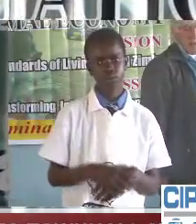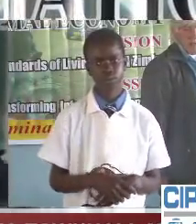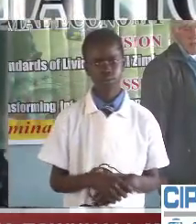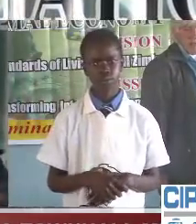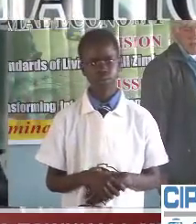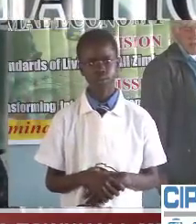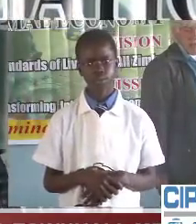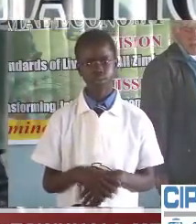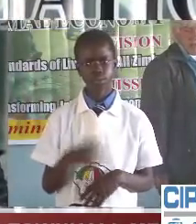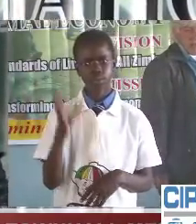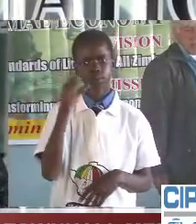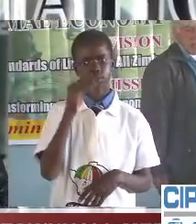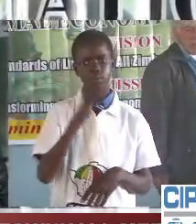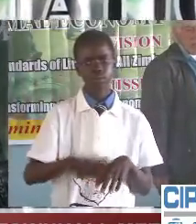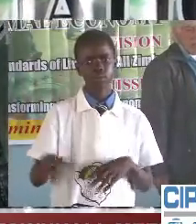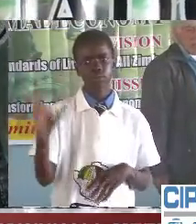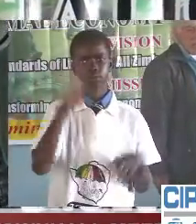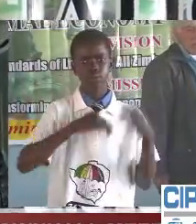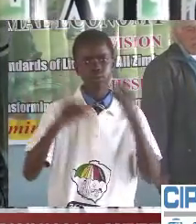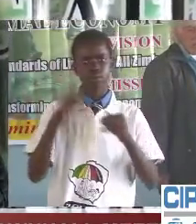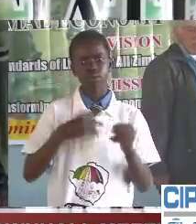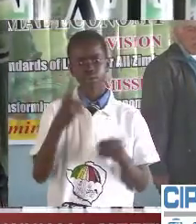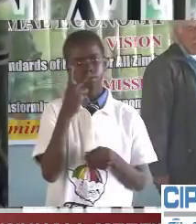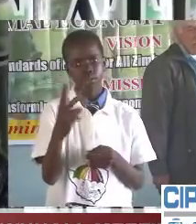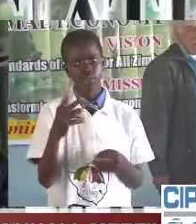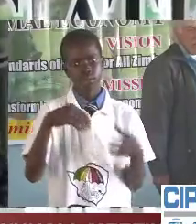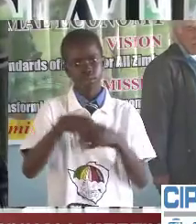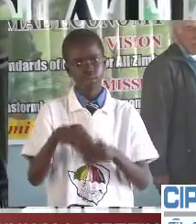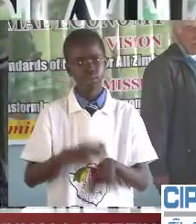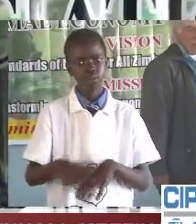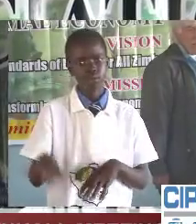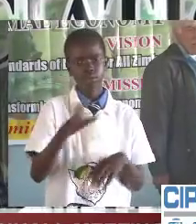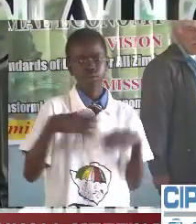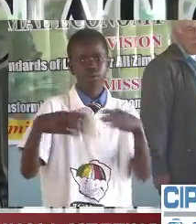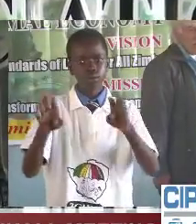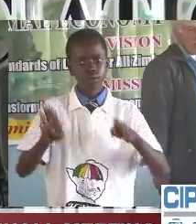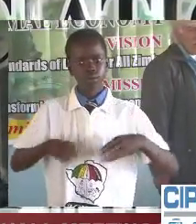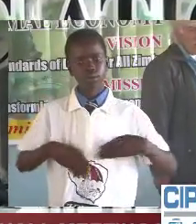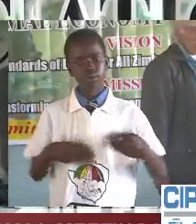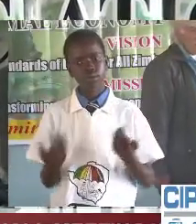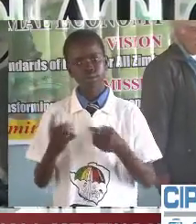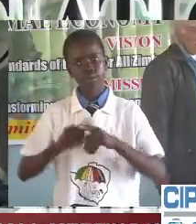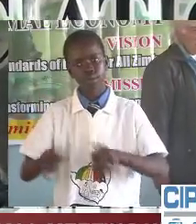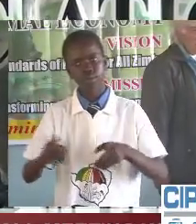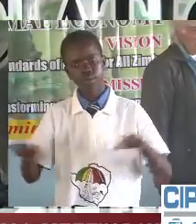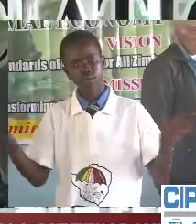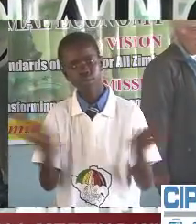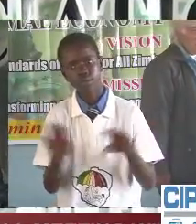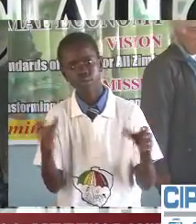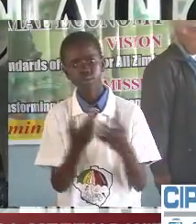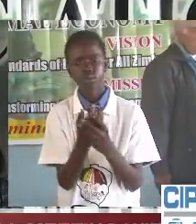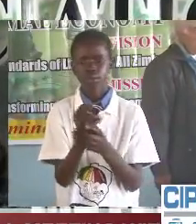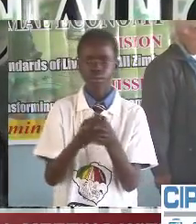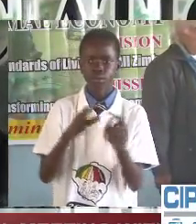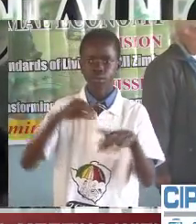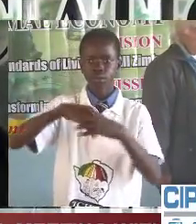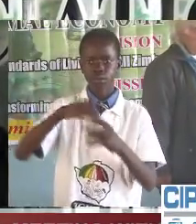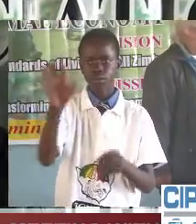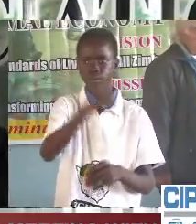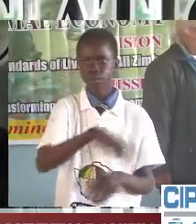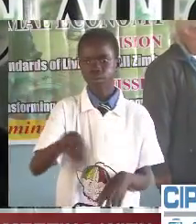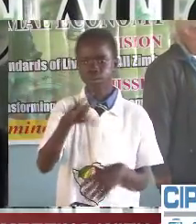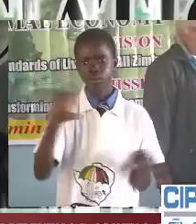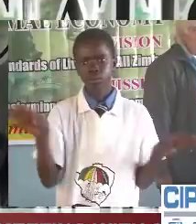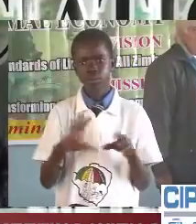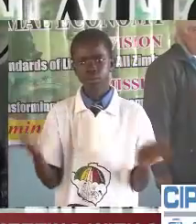tichiti vari kuda kutaura kuti tiri kutarisira kuti pachange pane pundutso maringe nenyaya yevanhu vemabasa emaoko kuti